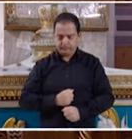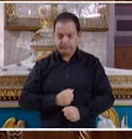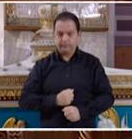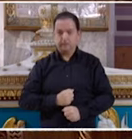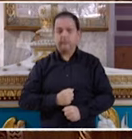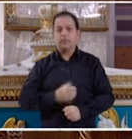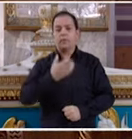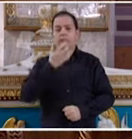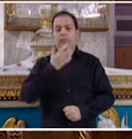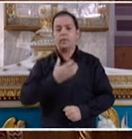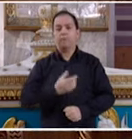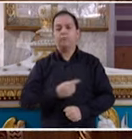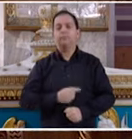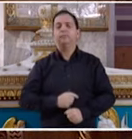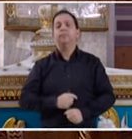ημάς.